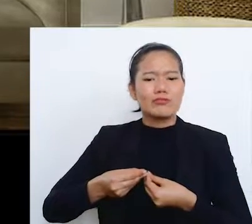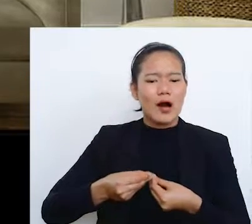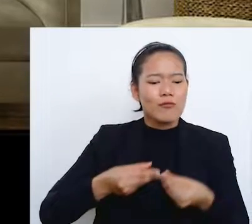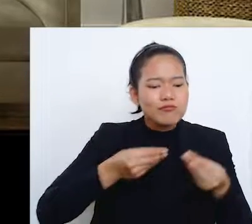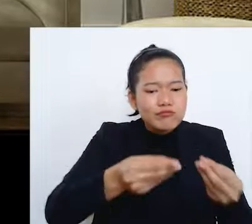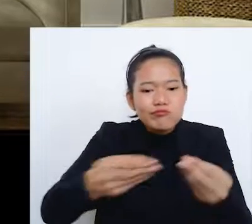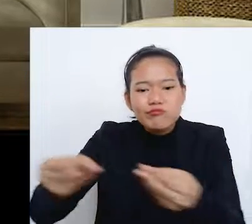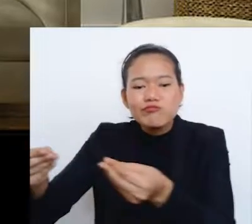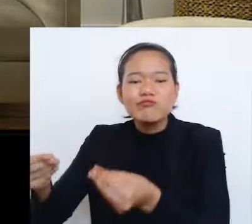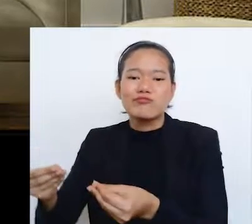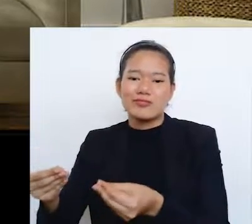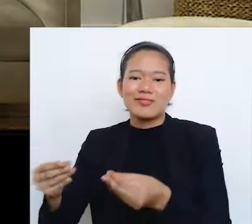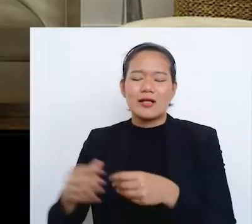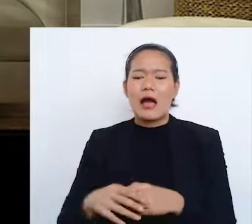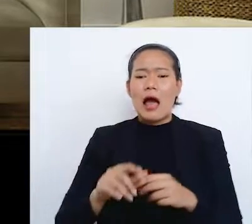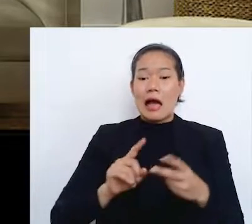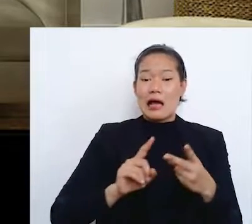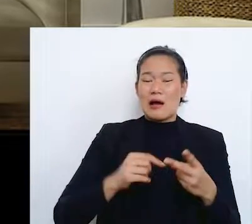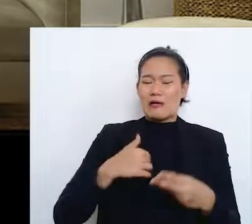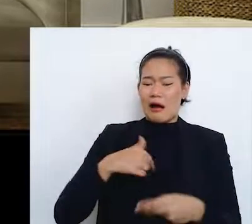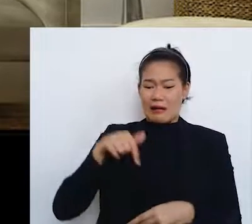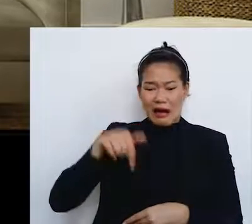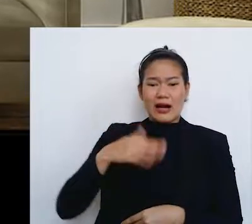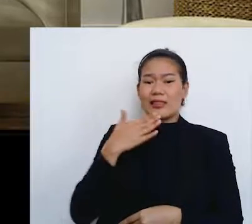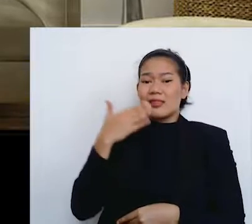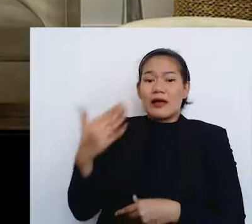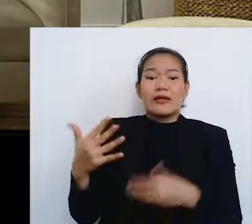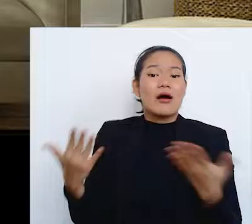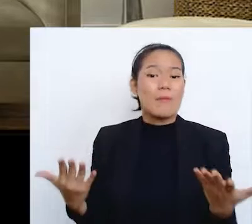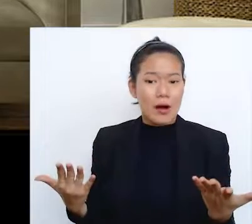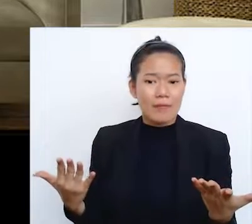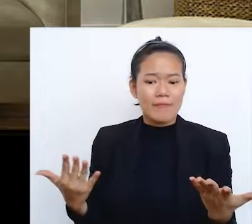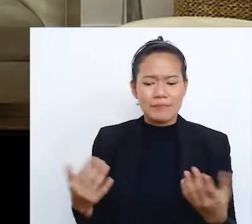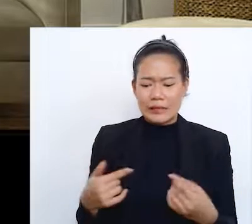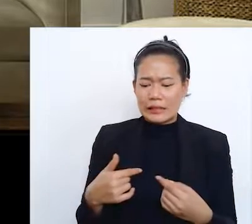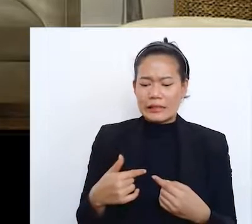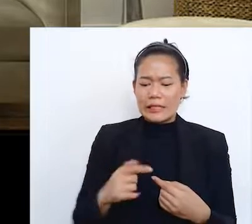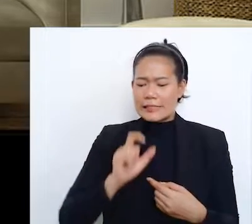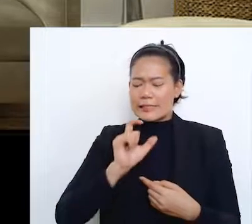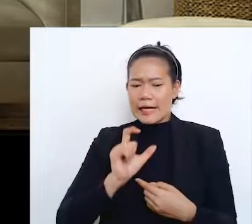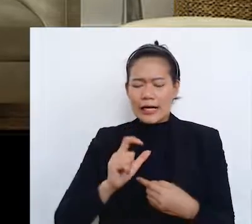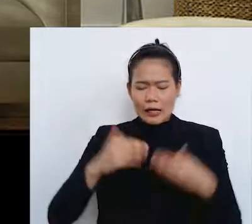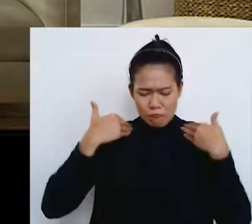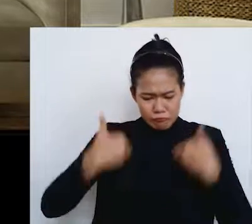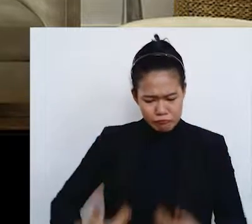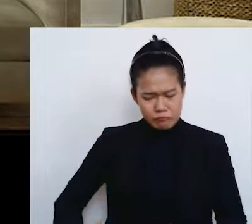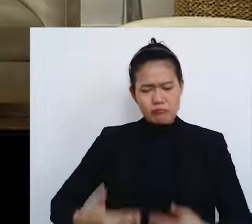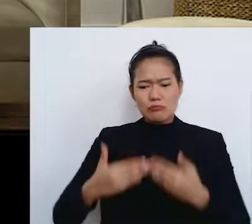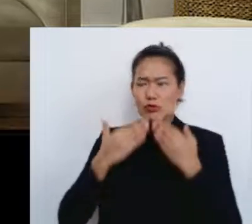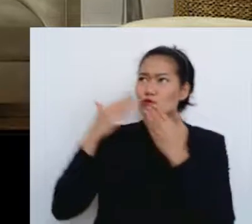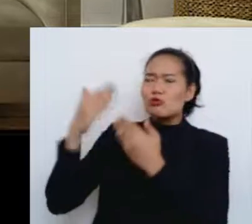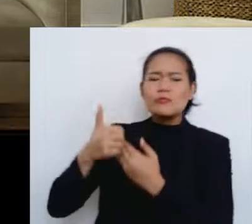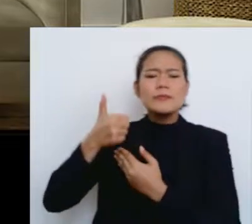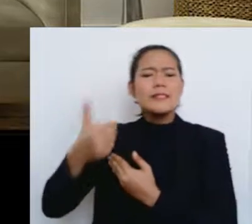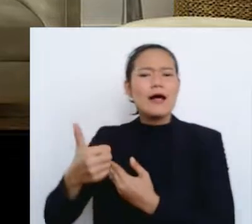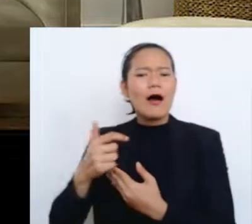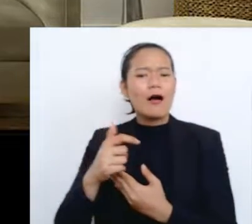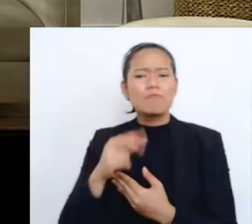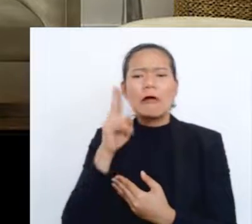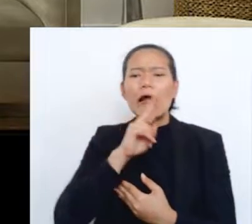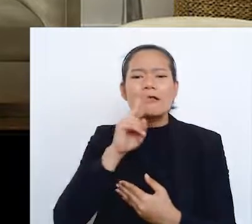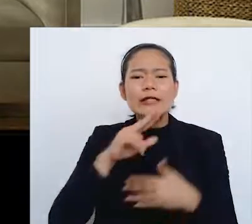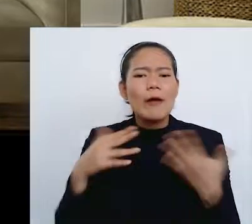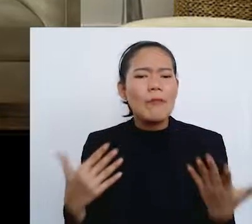semua. Lalu kemudian pertanyaannya adalah bagaimana kita bisa menjadi orang yang bersyukur?